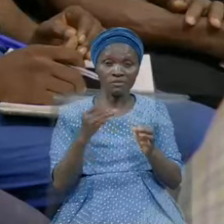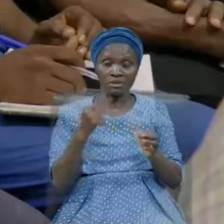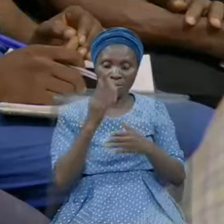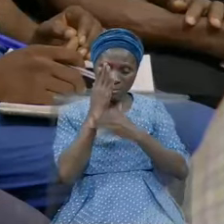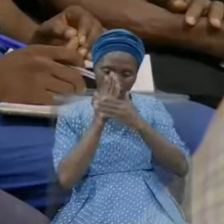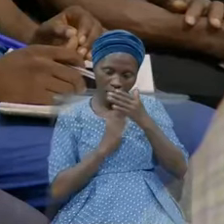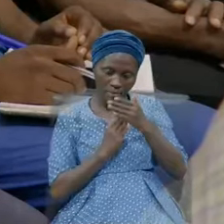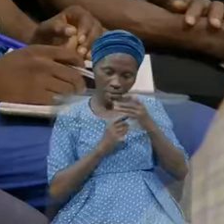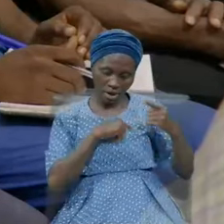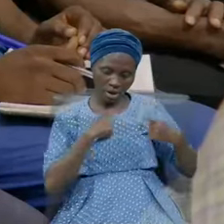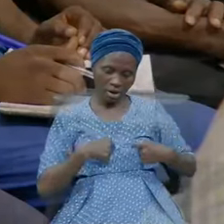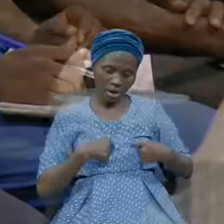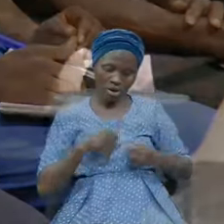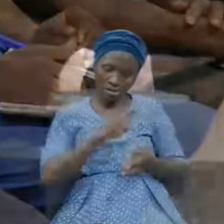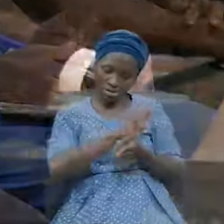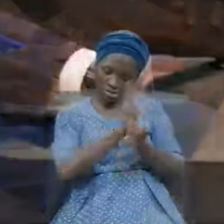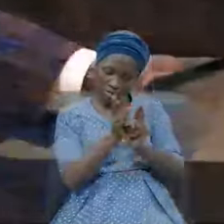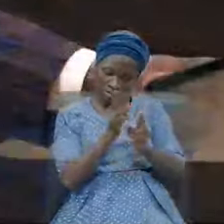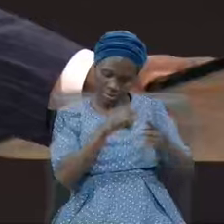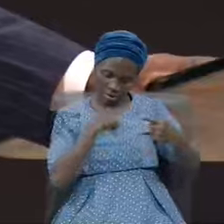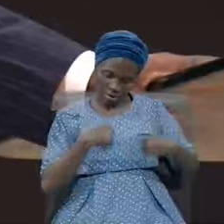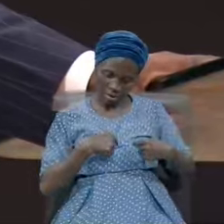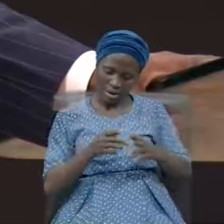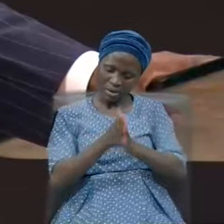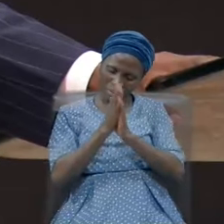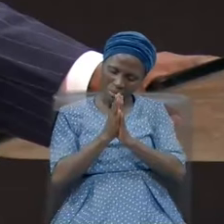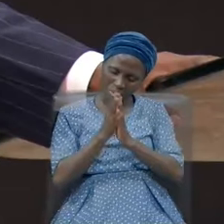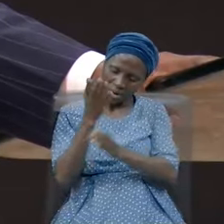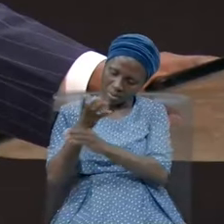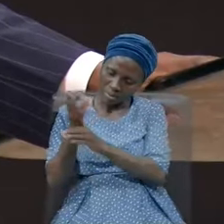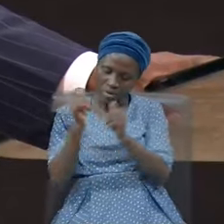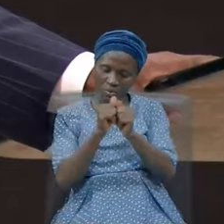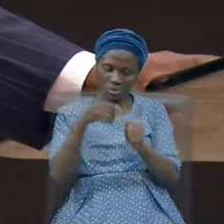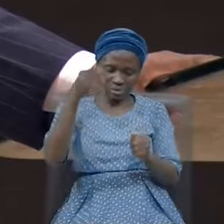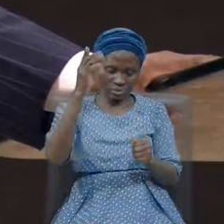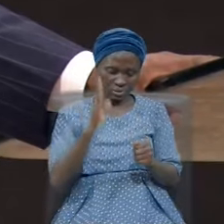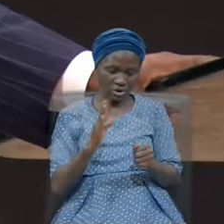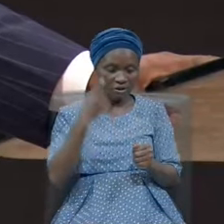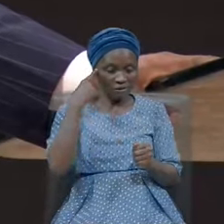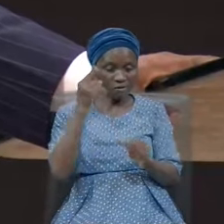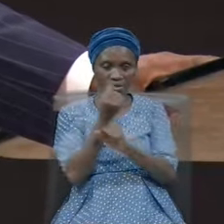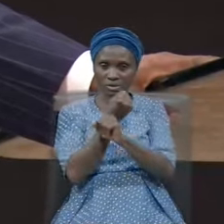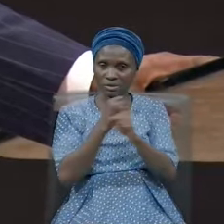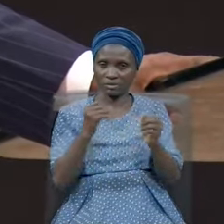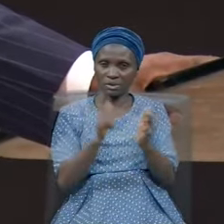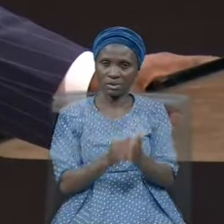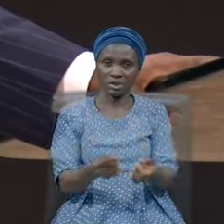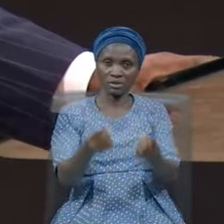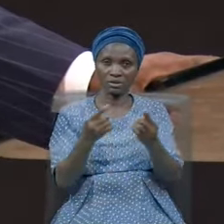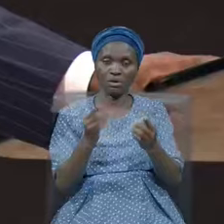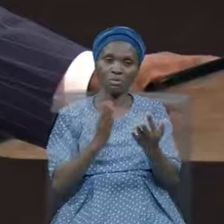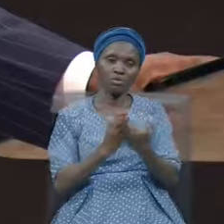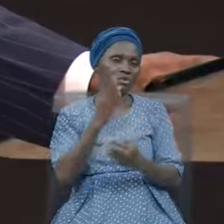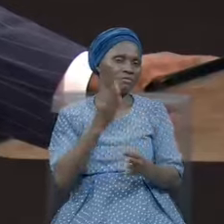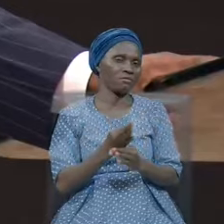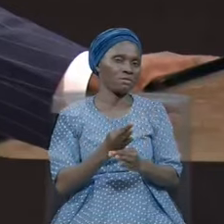C'est le cœur pénitent qui prie, qui supplie Dieu pour le salut qui vient par la